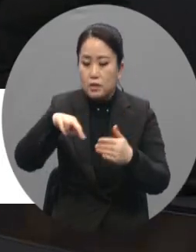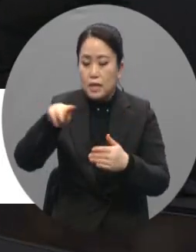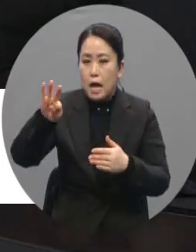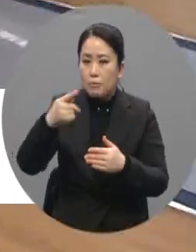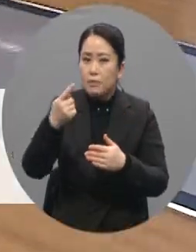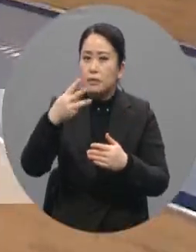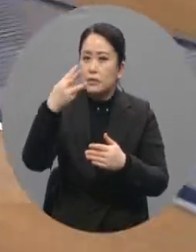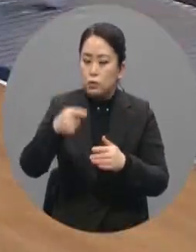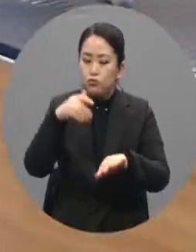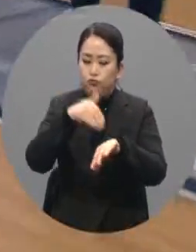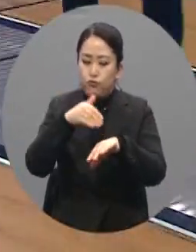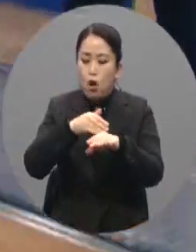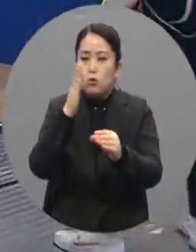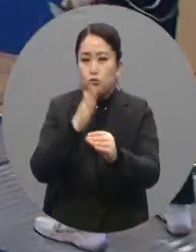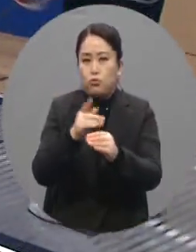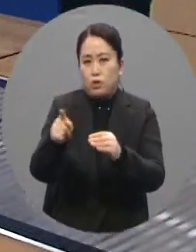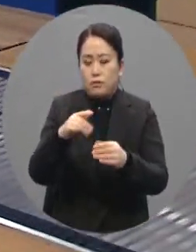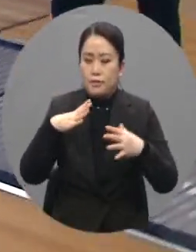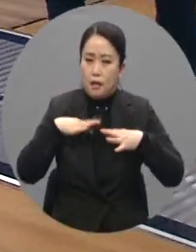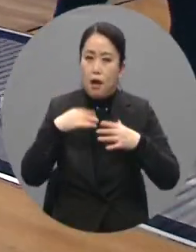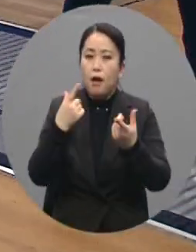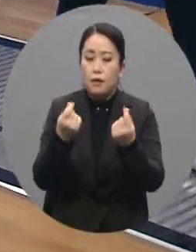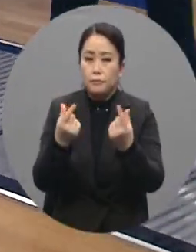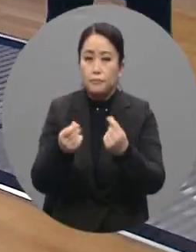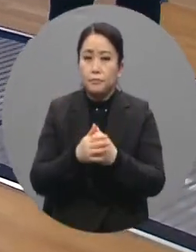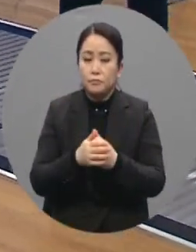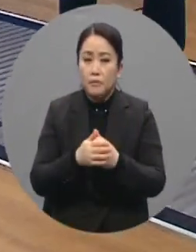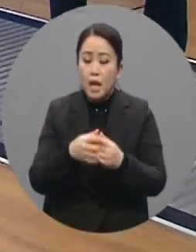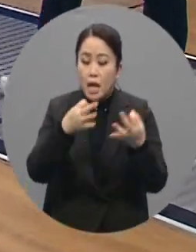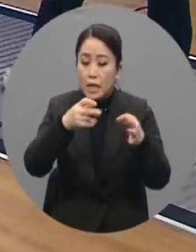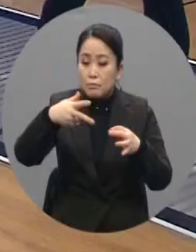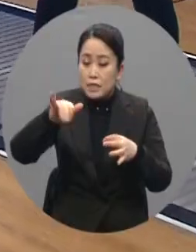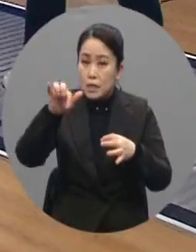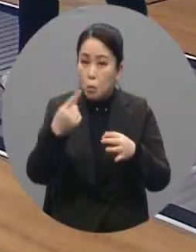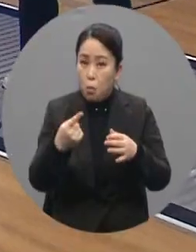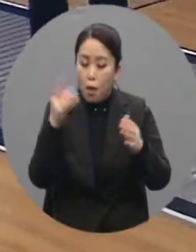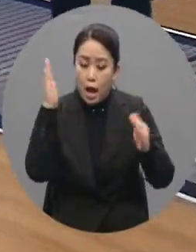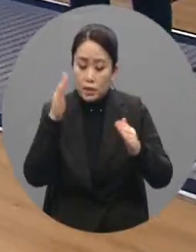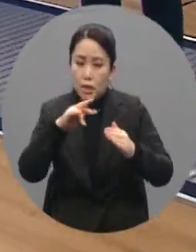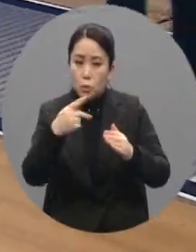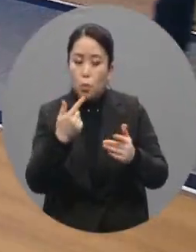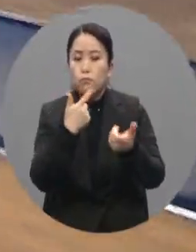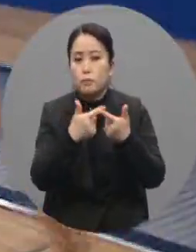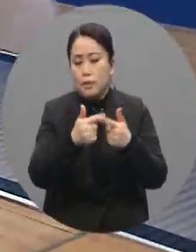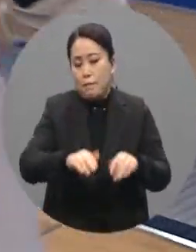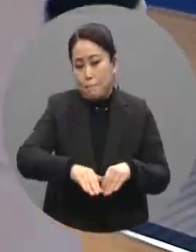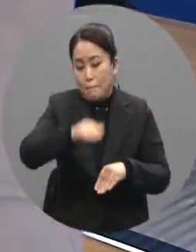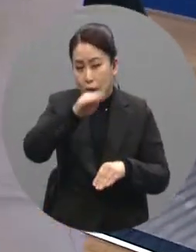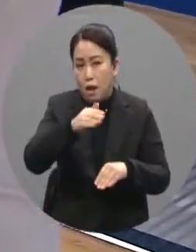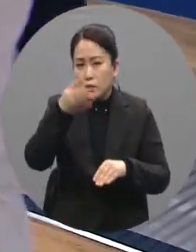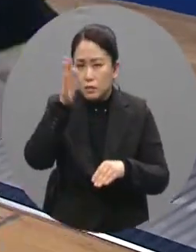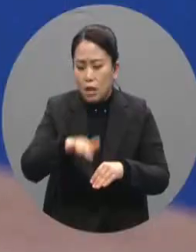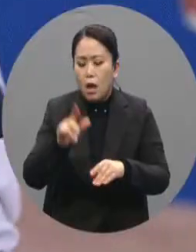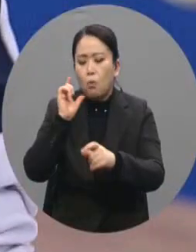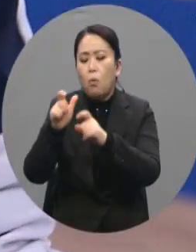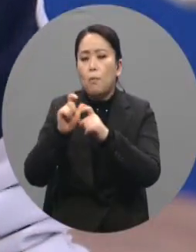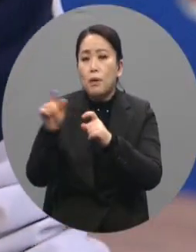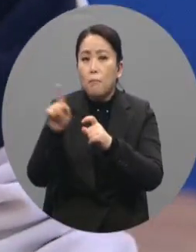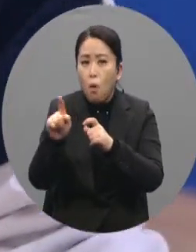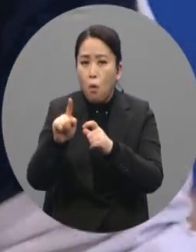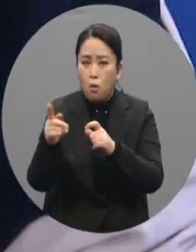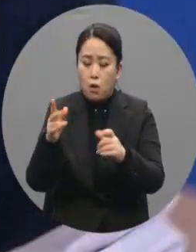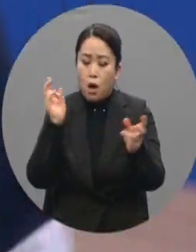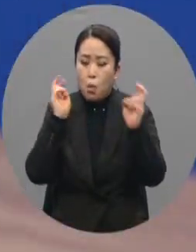같아요. 김지우 학생도 부산 토박이인데 요즘 고민입니다. 실업팀도 없고 졸업